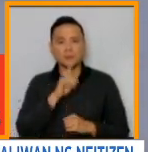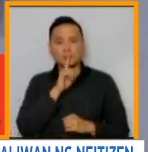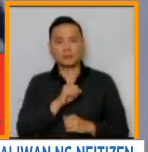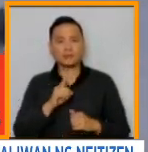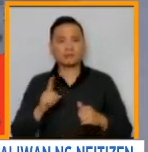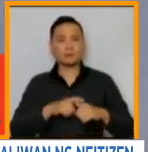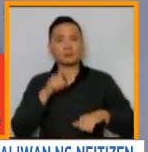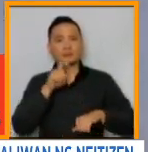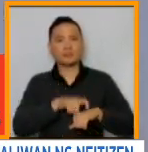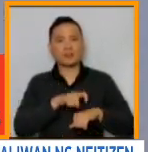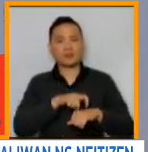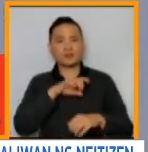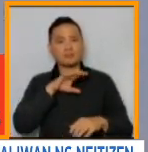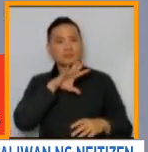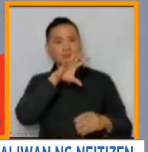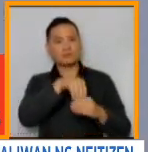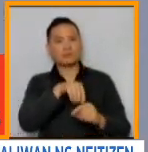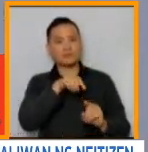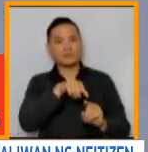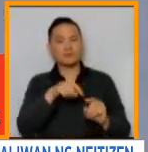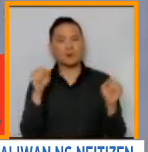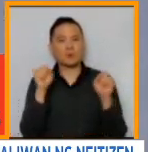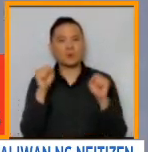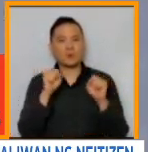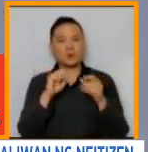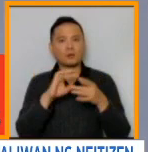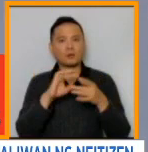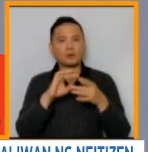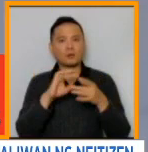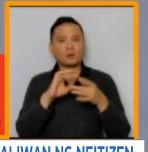bansa, lalo pat isa tayong tropical country.